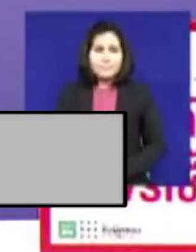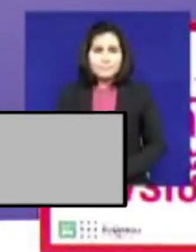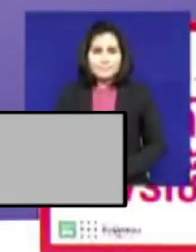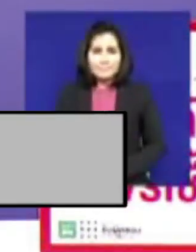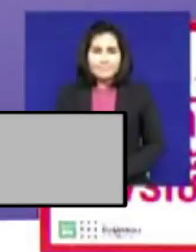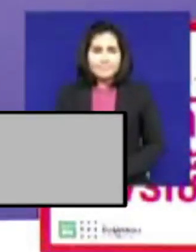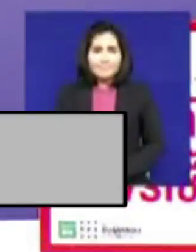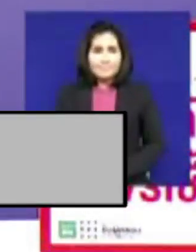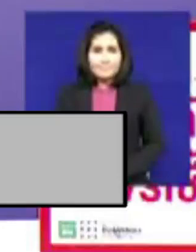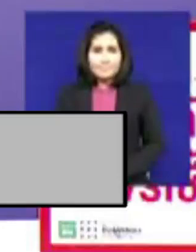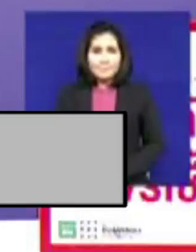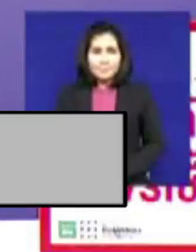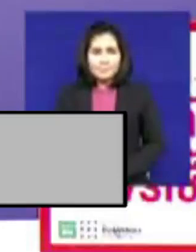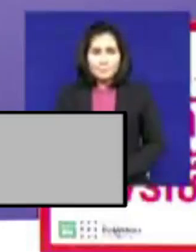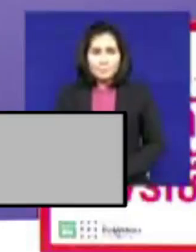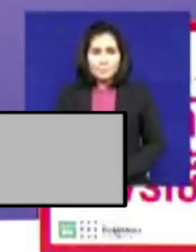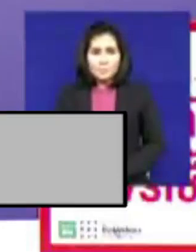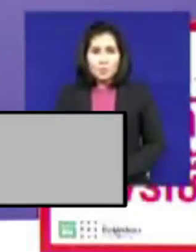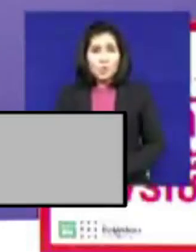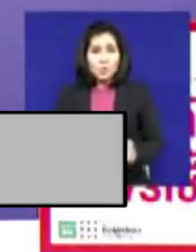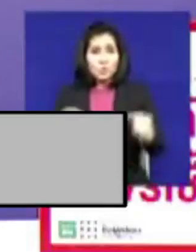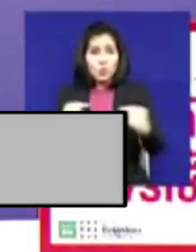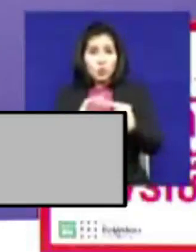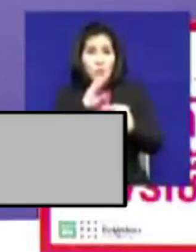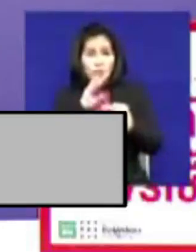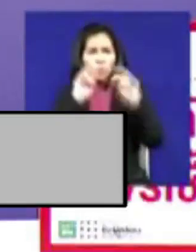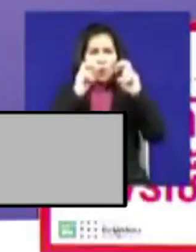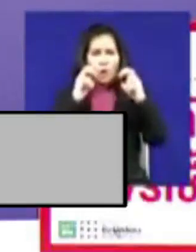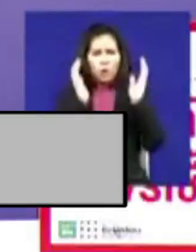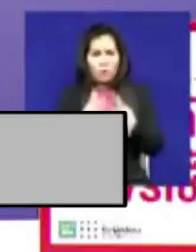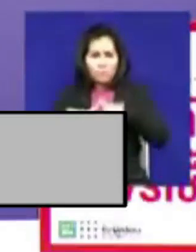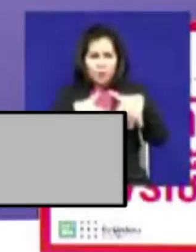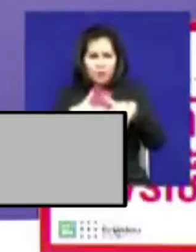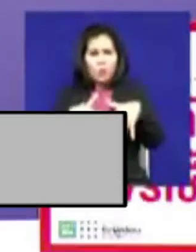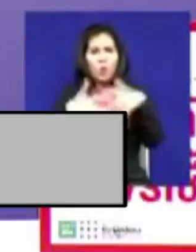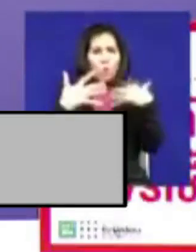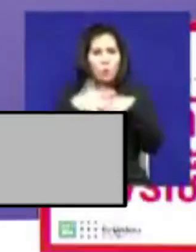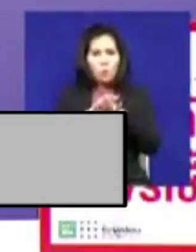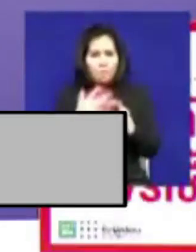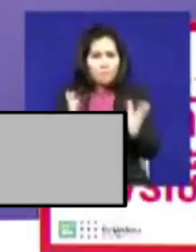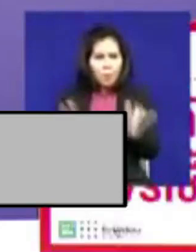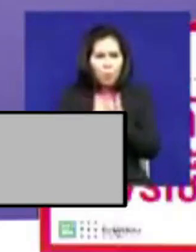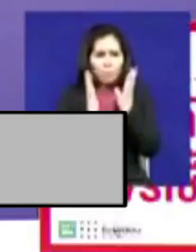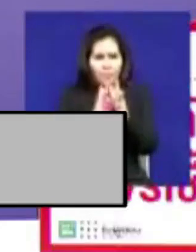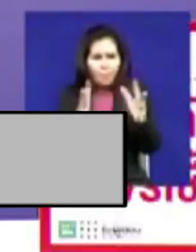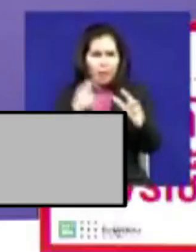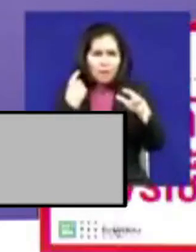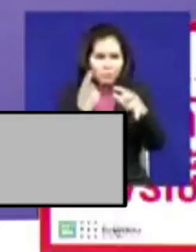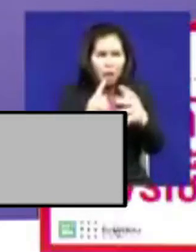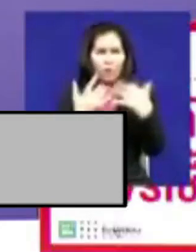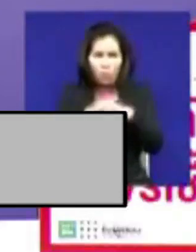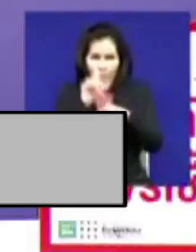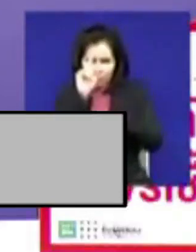ประวัติเกี่ยวกับการไปยังสถานที่ชุมนุมหรือสถานที่แออัดเนี่ยยังคงเป็นไปตามเดิมแล้วก็ในเรื่องของ